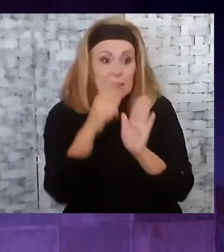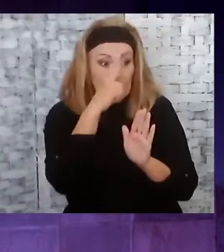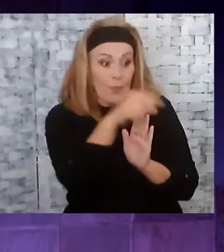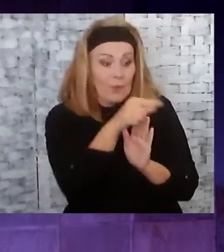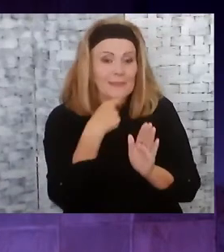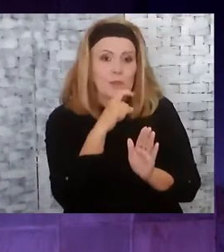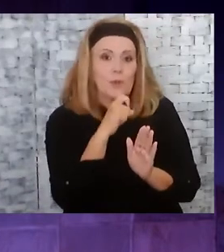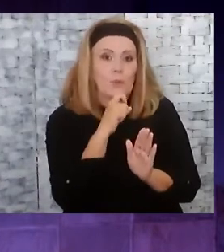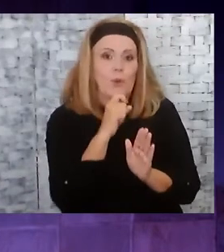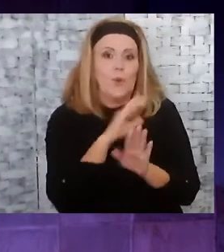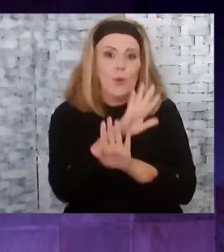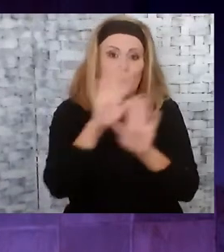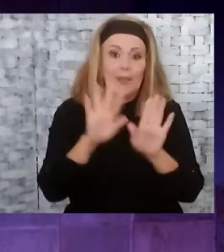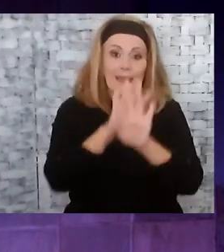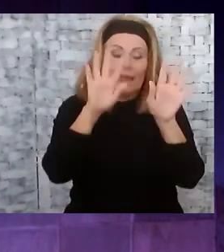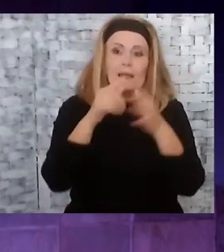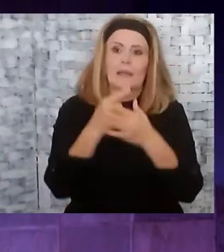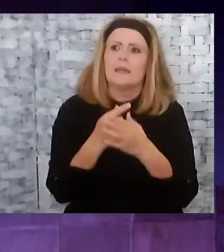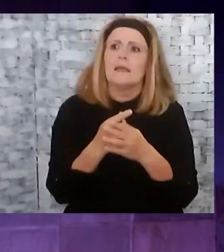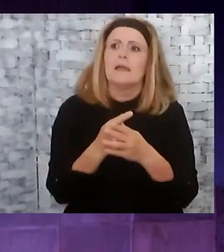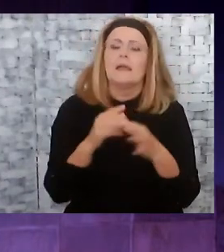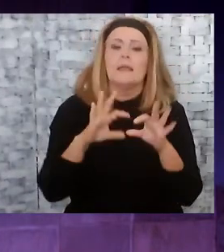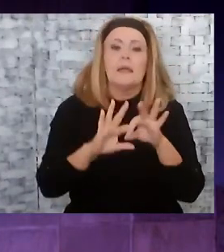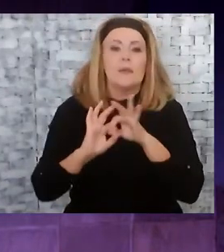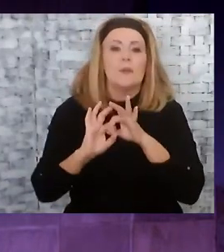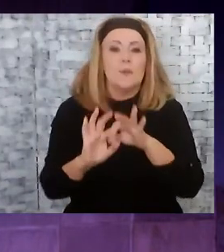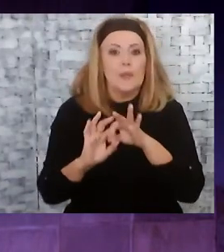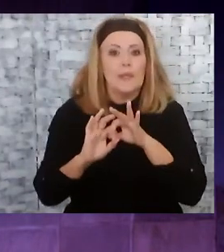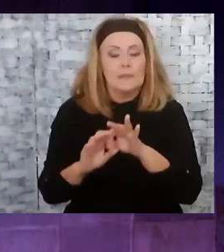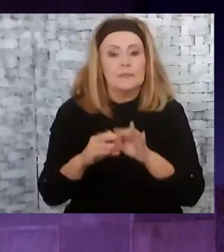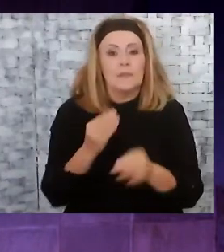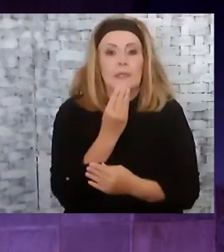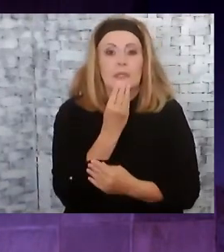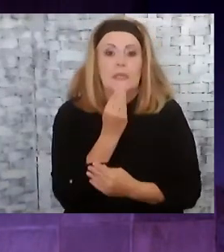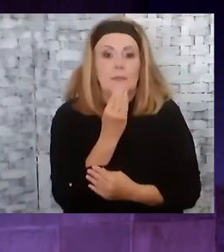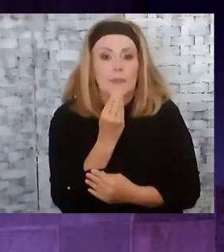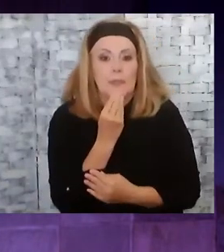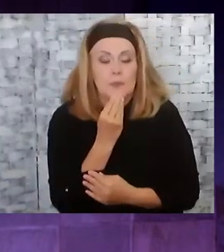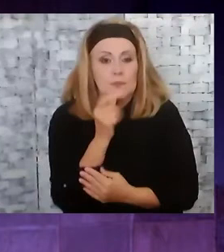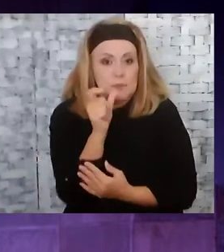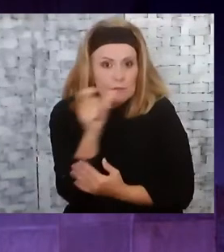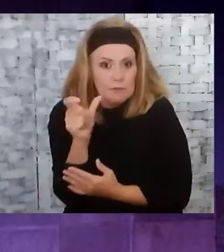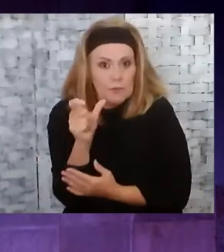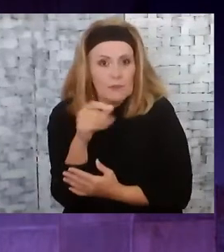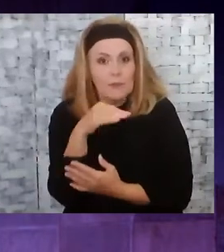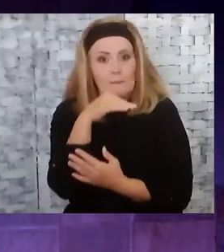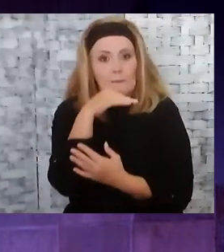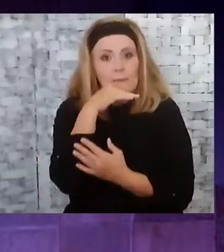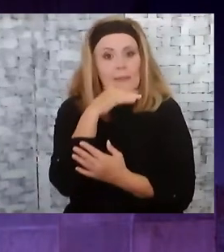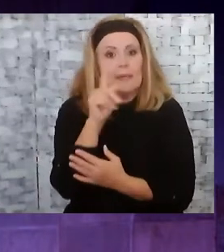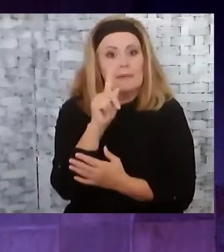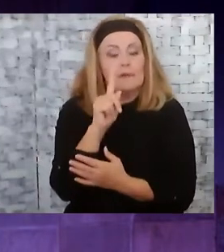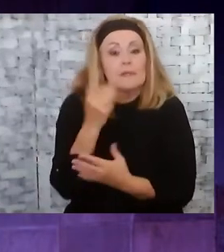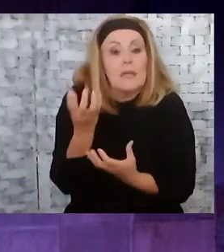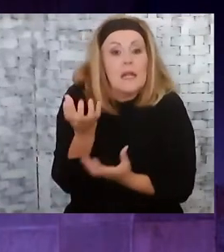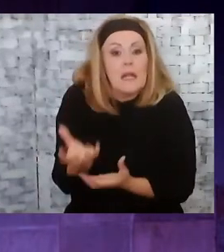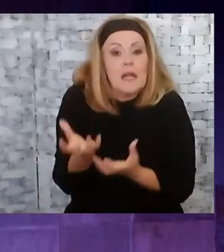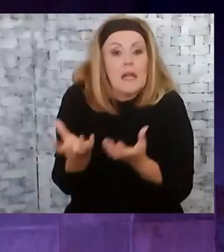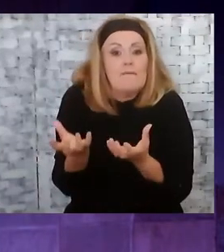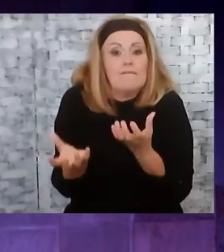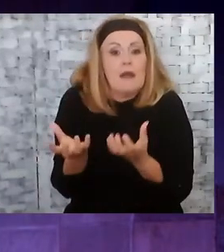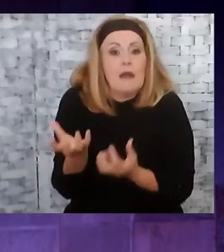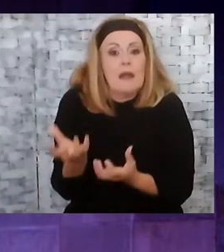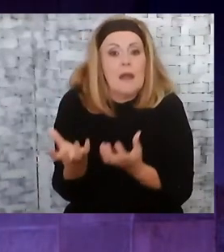die konnotasies aan die Hebreëse woordjie vir heerlikheid is gewig. Daar's 'n gewig aan jou